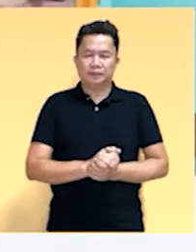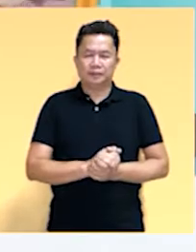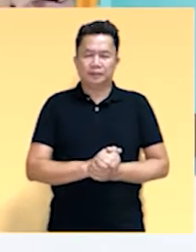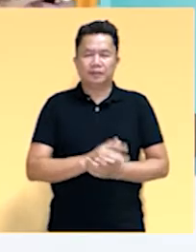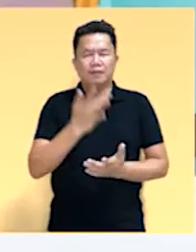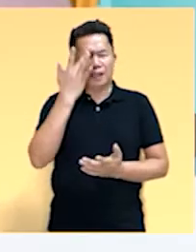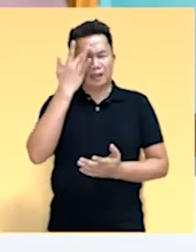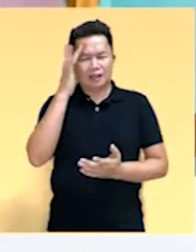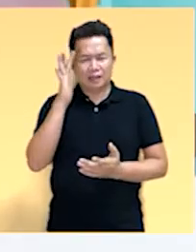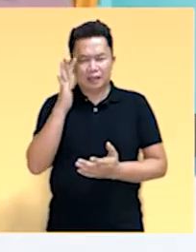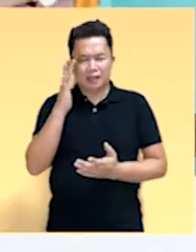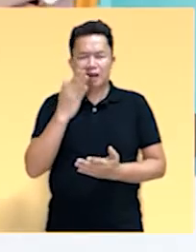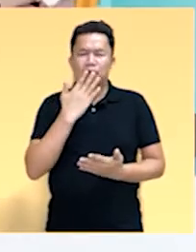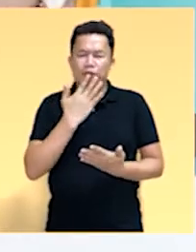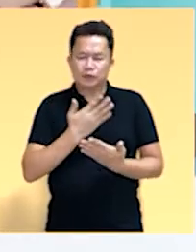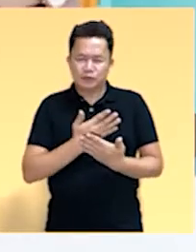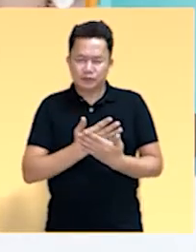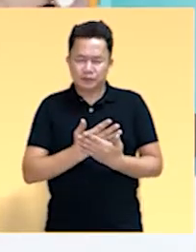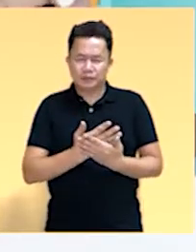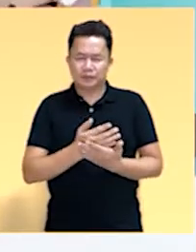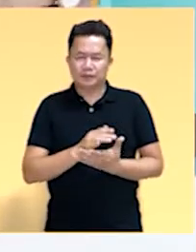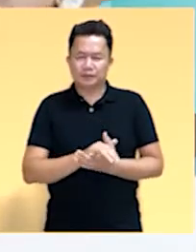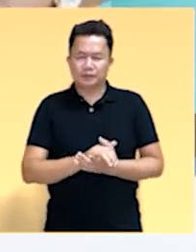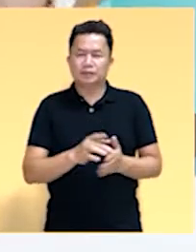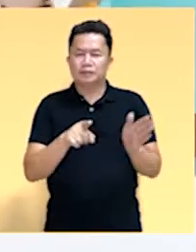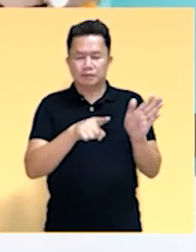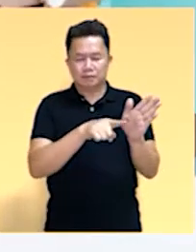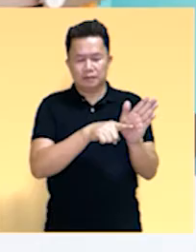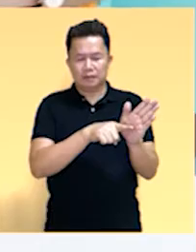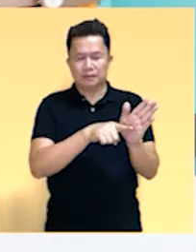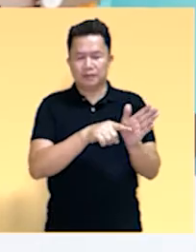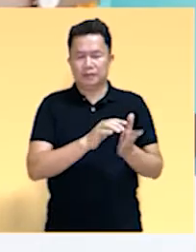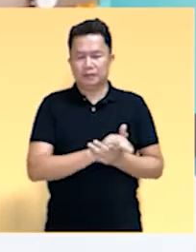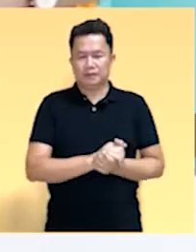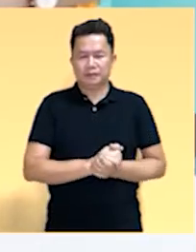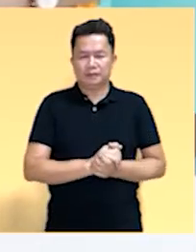Ang galing! Good job! Subtraction!